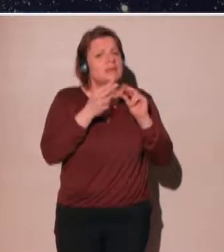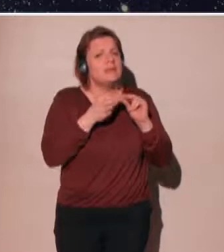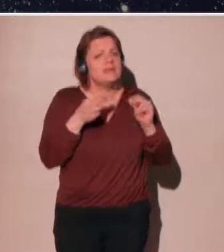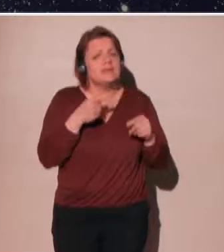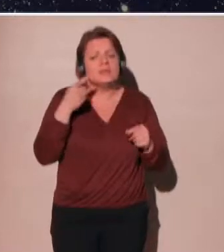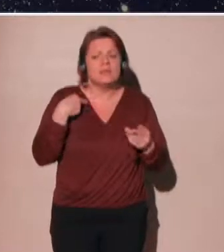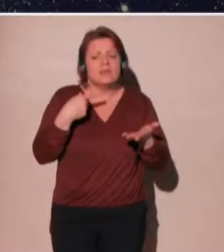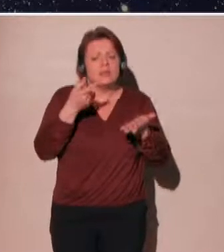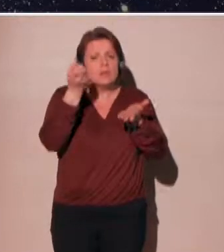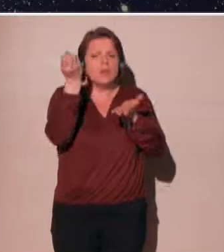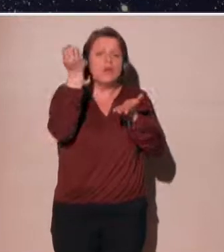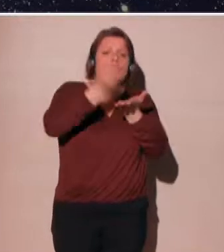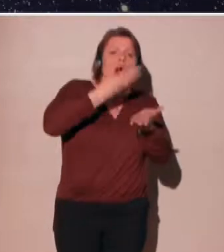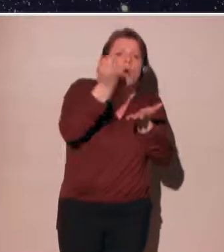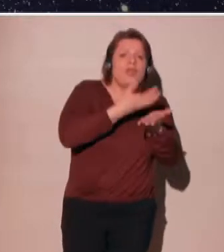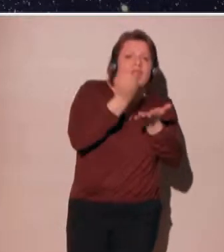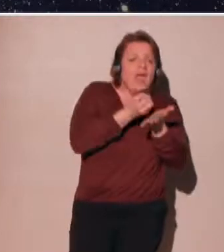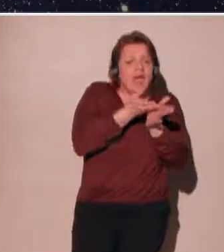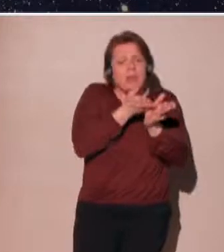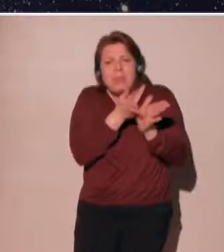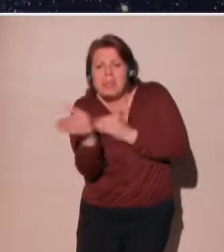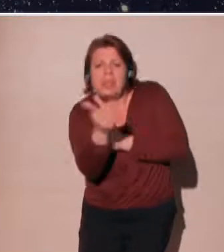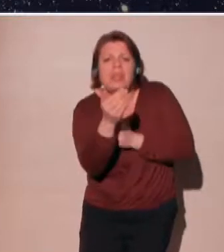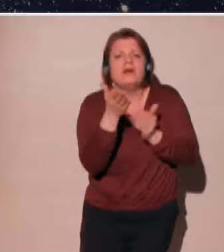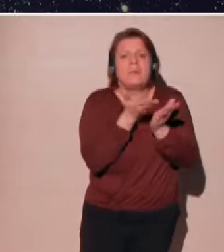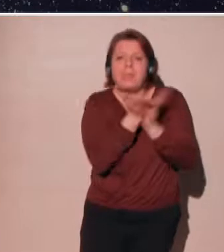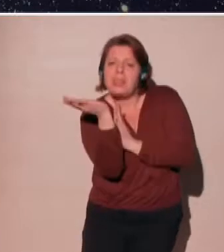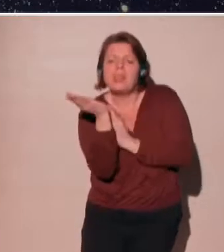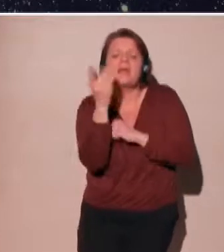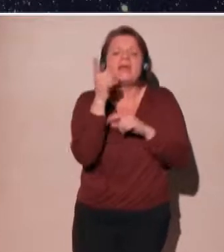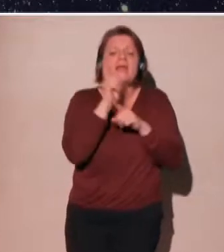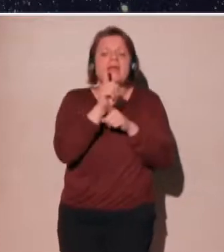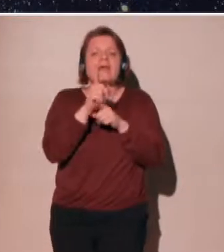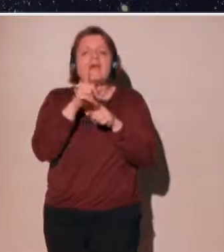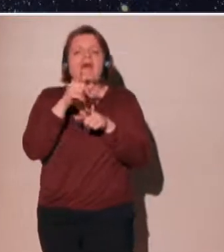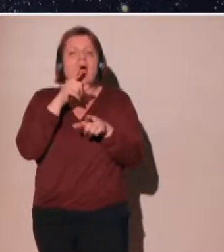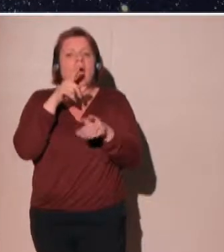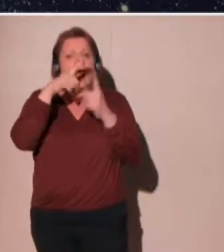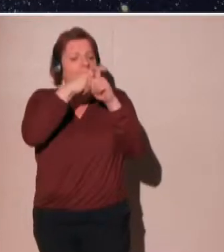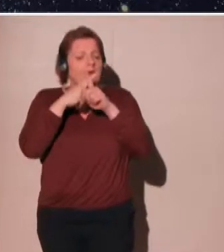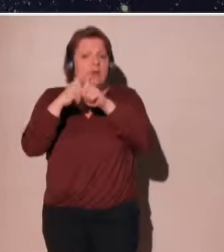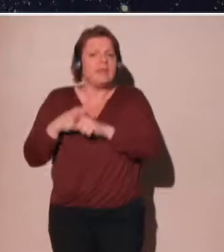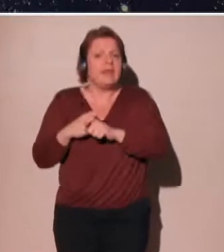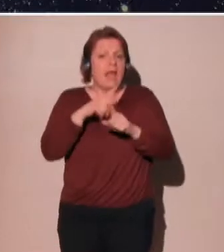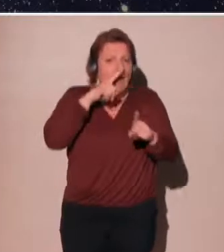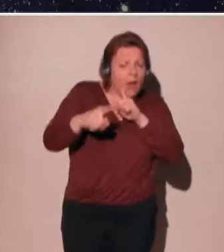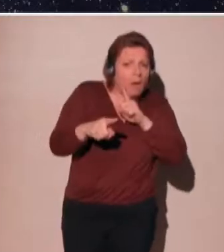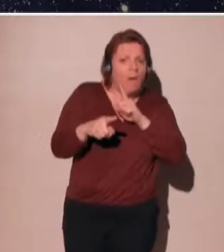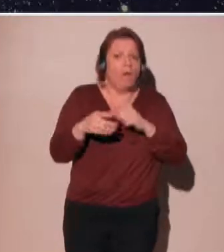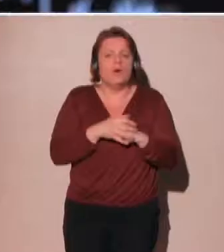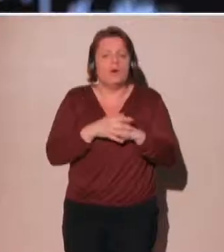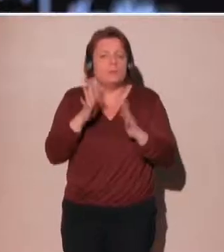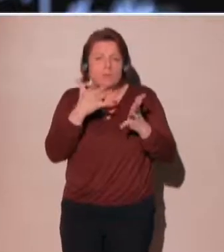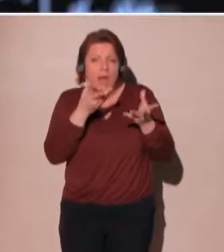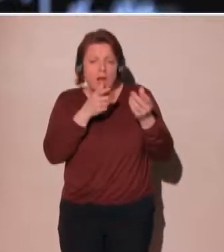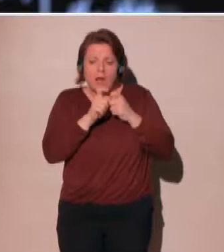de données, les défauts algorithmiques et comment est-ce qu'ils peuvent avoir un impact sur la démocratie? C'est à vous. Merci beaucoup. Merci de m'avoir